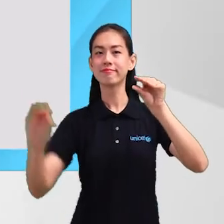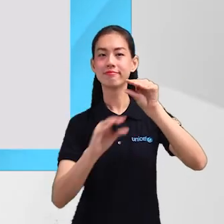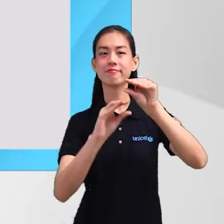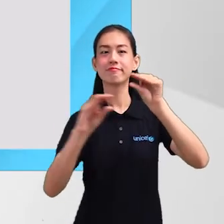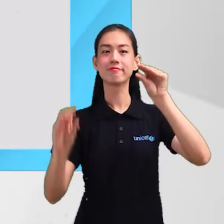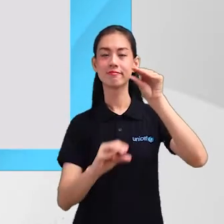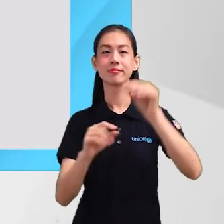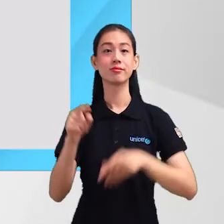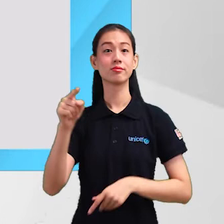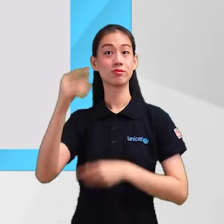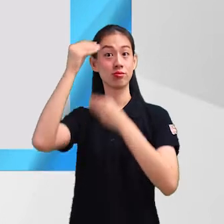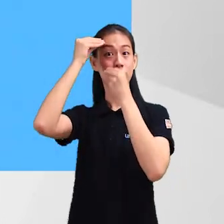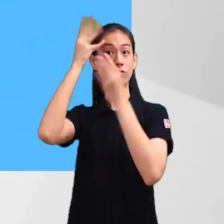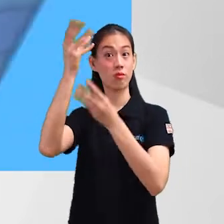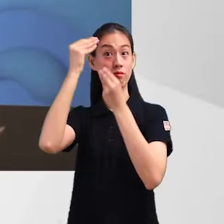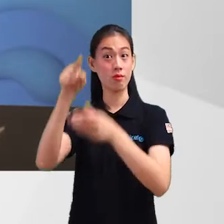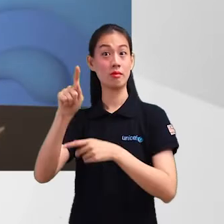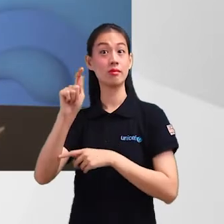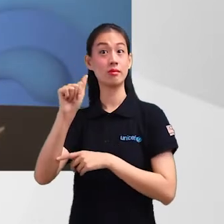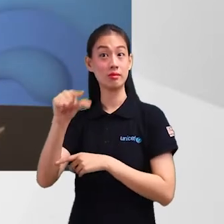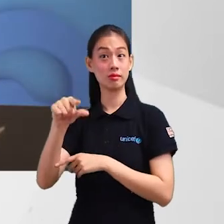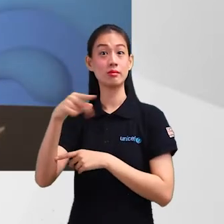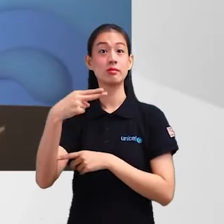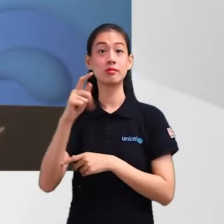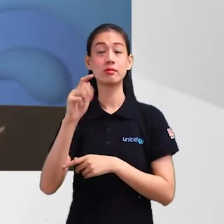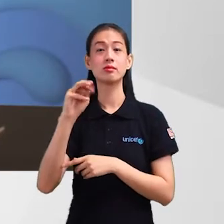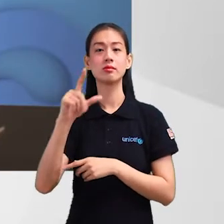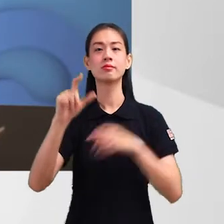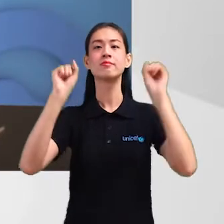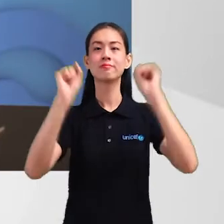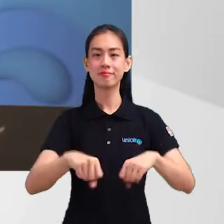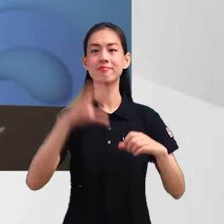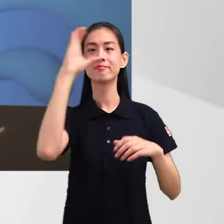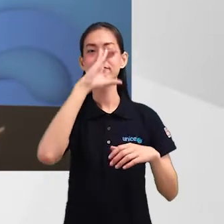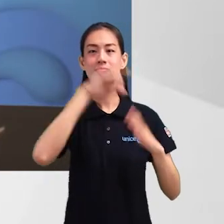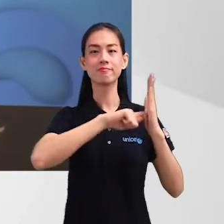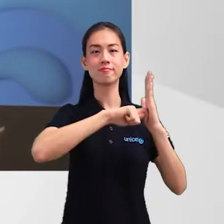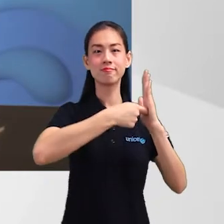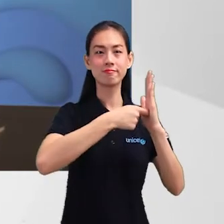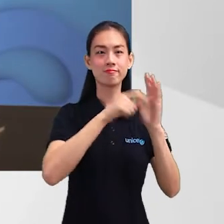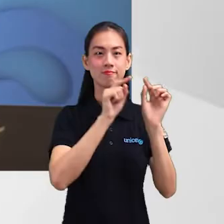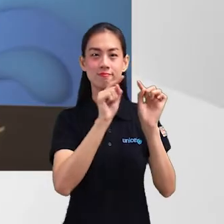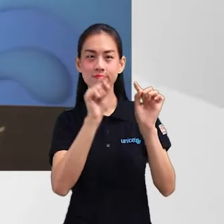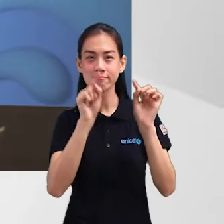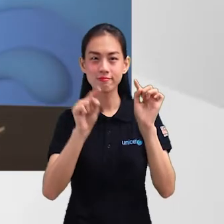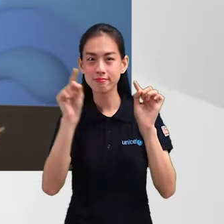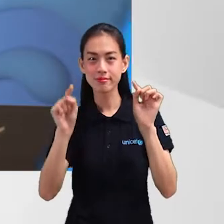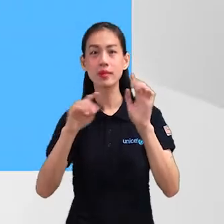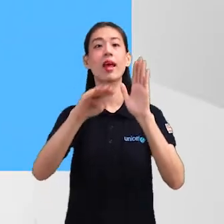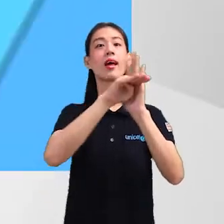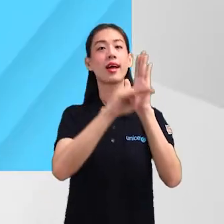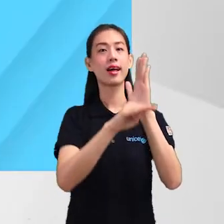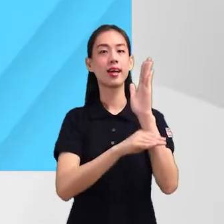seperti apabila kita tekan Enter. Untuk maklumat lanjut tentang tag-tag dalam HTML, anda boleh carikan maklumat lanjutan dengan